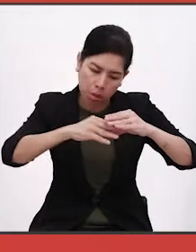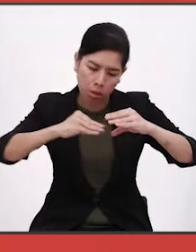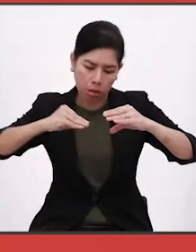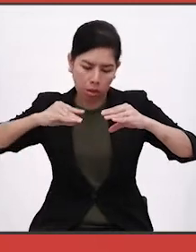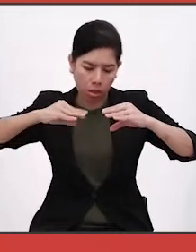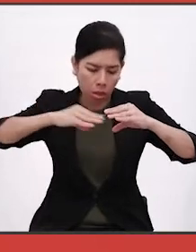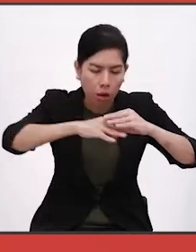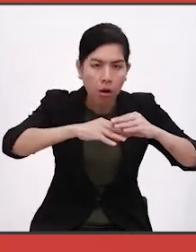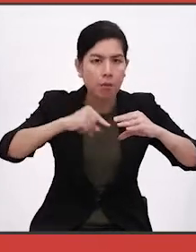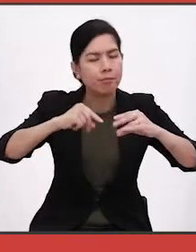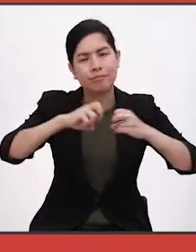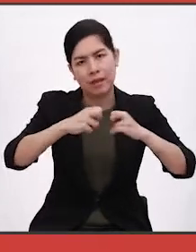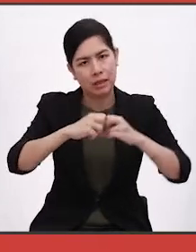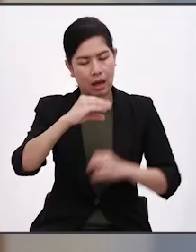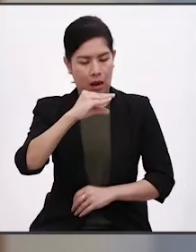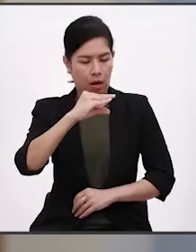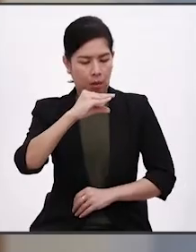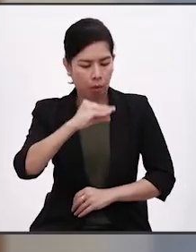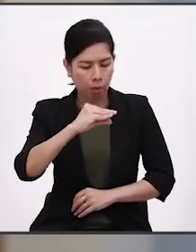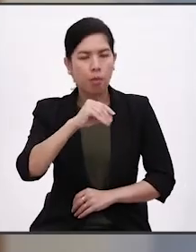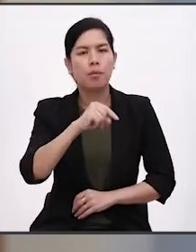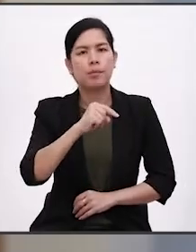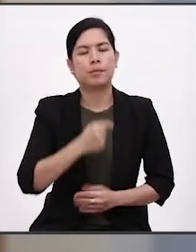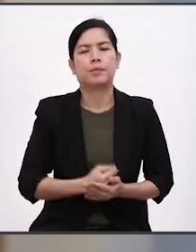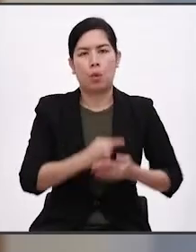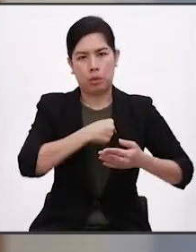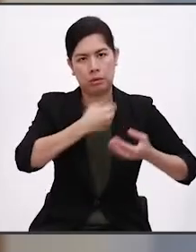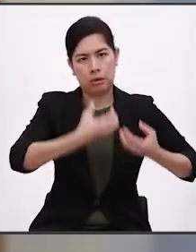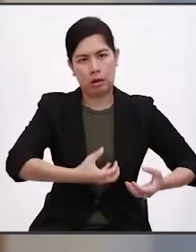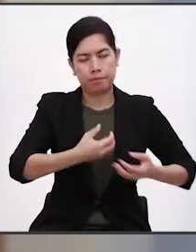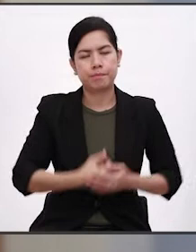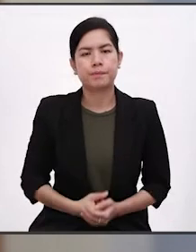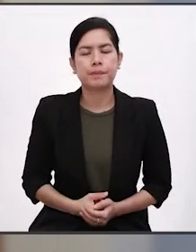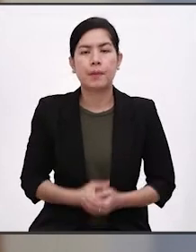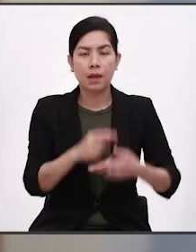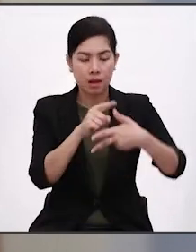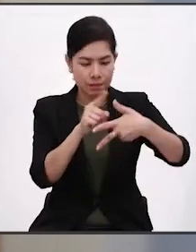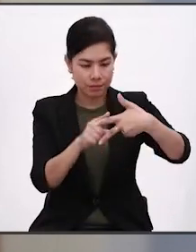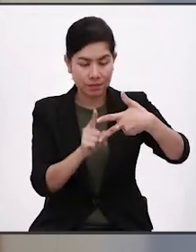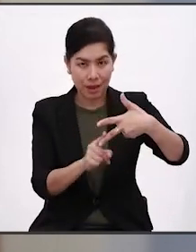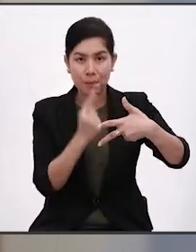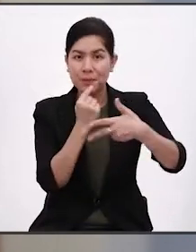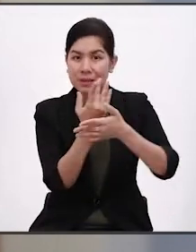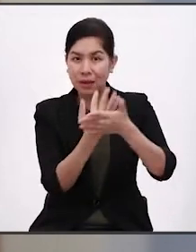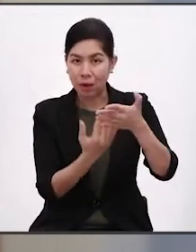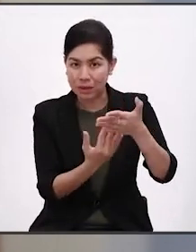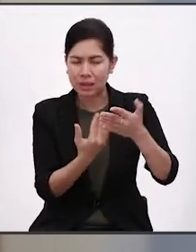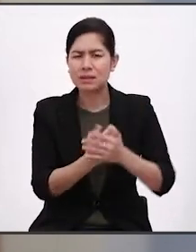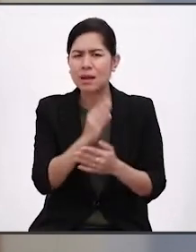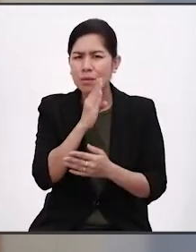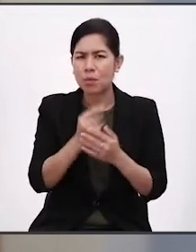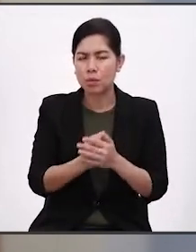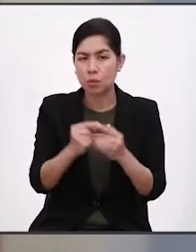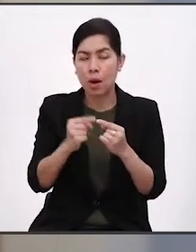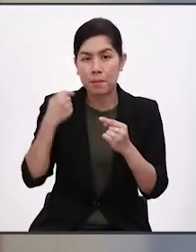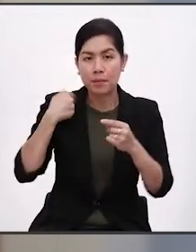จะทำให้เกิดภาวะหลอดเลือดหัวใจ คุณหมอบอกว่ามันไปเลี้ยงหัวใจในมีอยู่3เส้น 3 เส้นหลักๆ 3เส้นหลัก ๆถ้าจะมีอาการคือเส้น